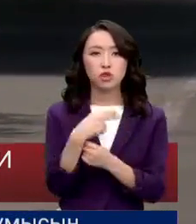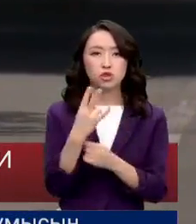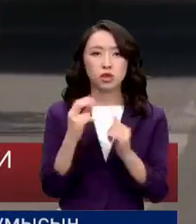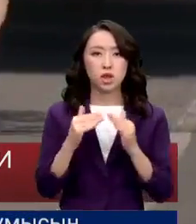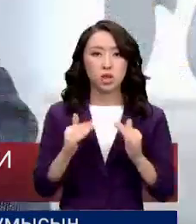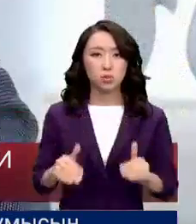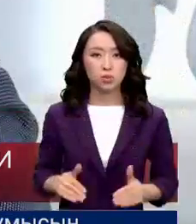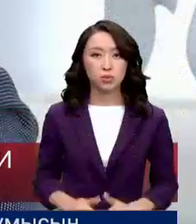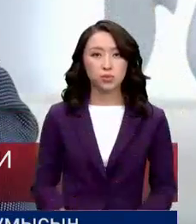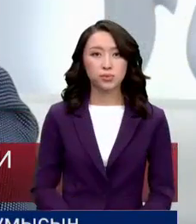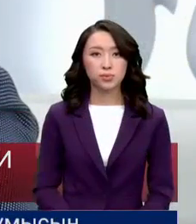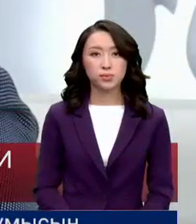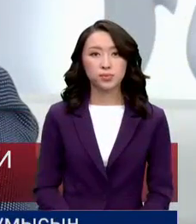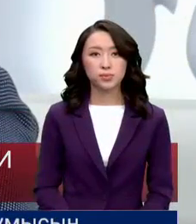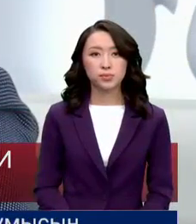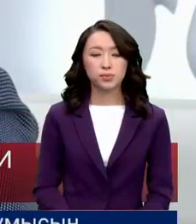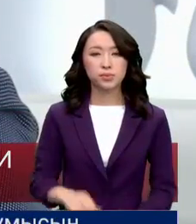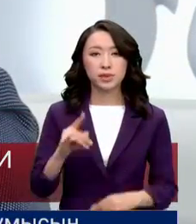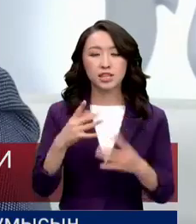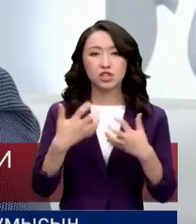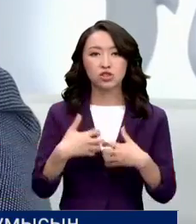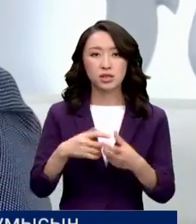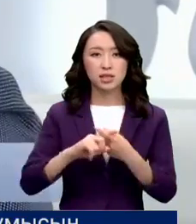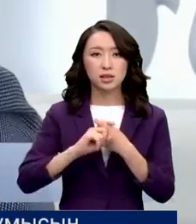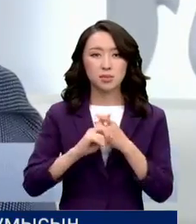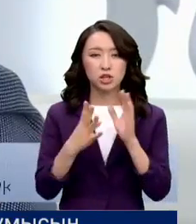дому. Из числа заболевших